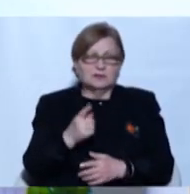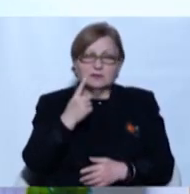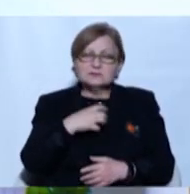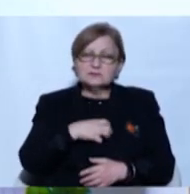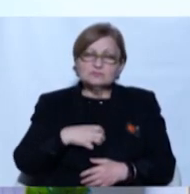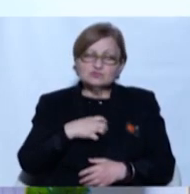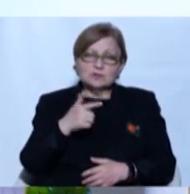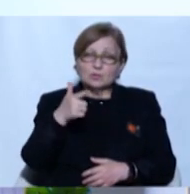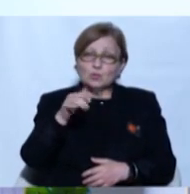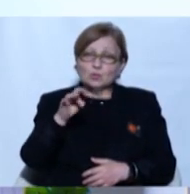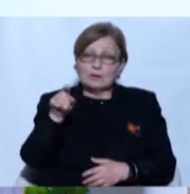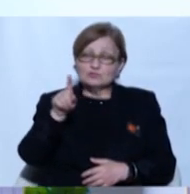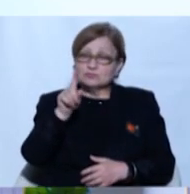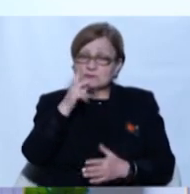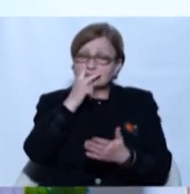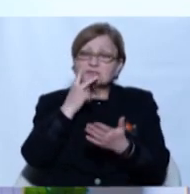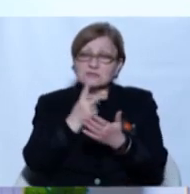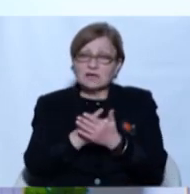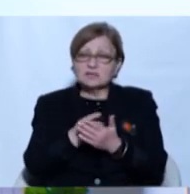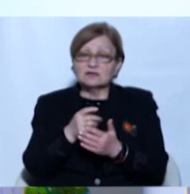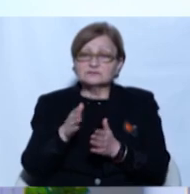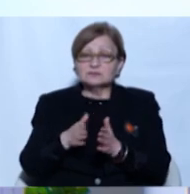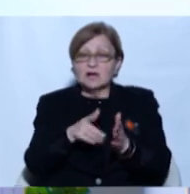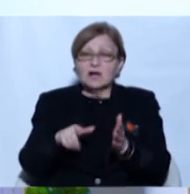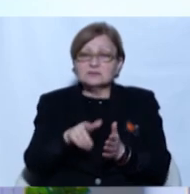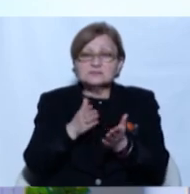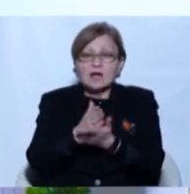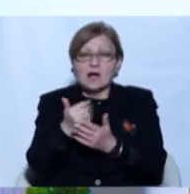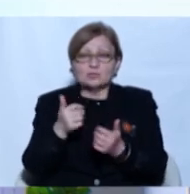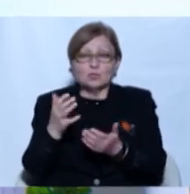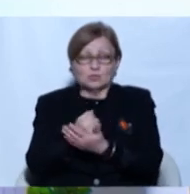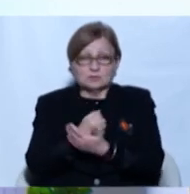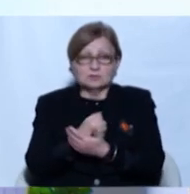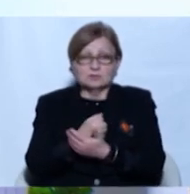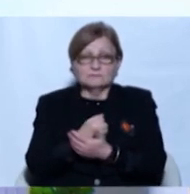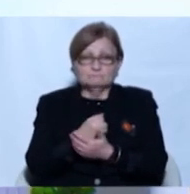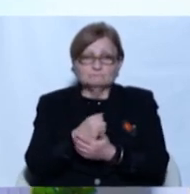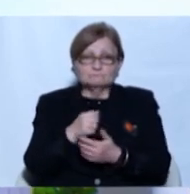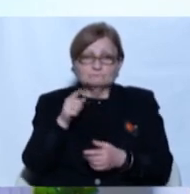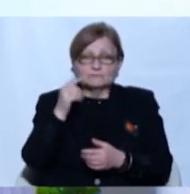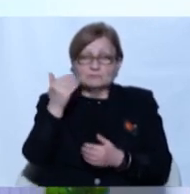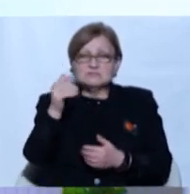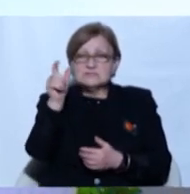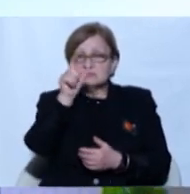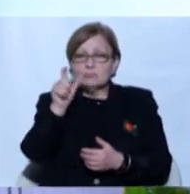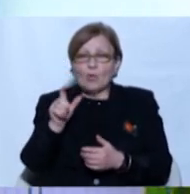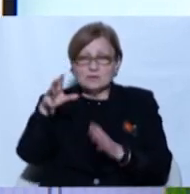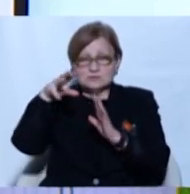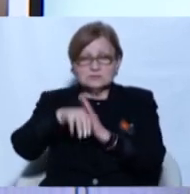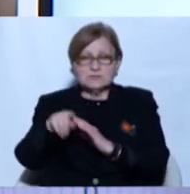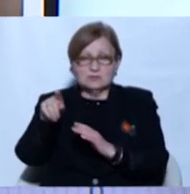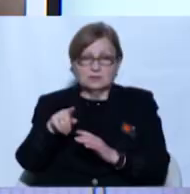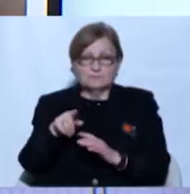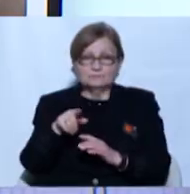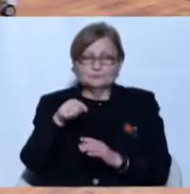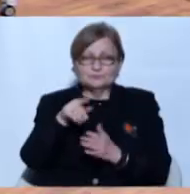რამ, რაც გურამიშვილი ხედავს აქედან გამოსავალი რომ მოიძებნოს, ეს იხილვებდა მისი პოეზიიდან, ეს არის